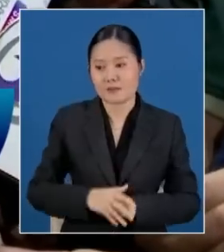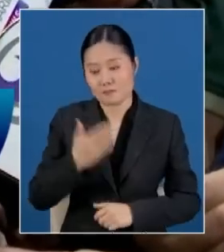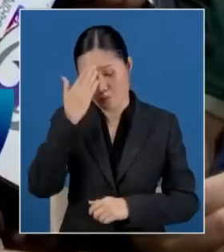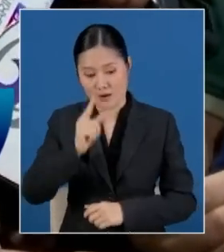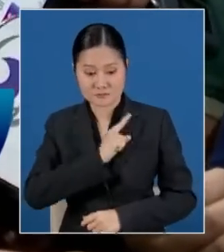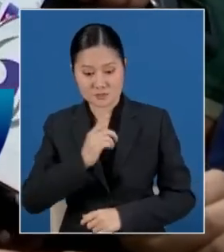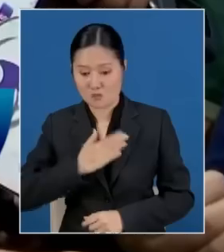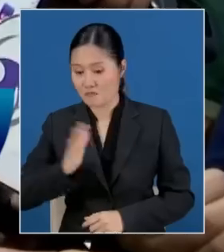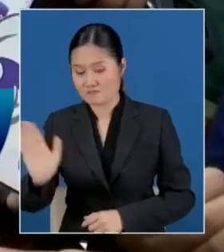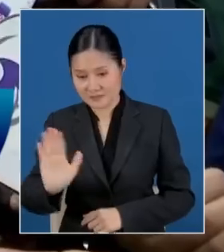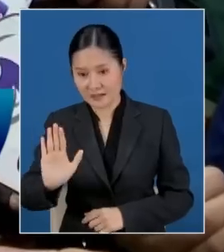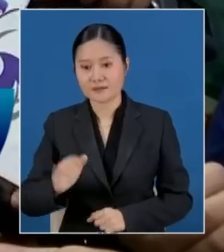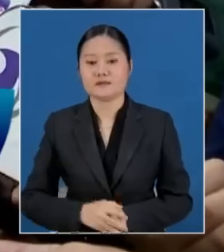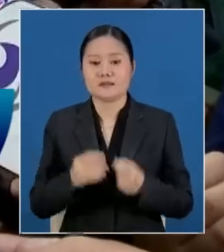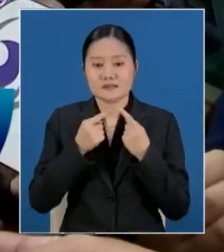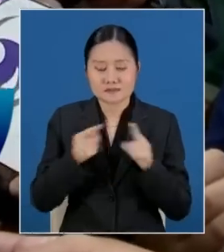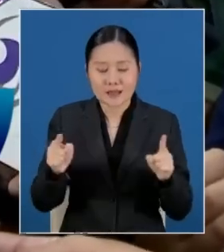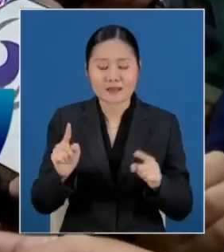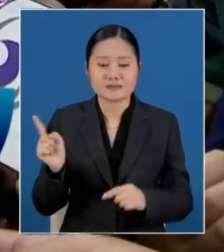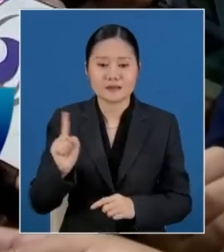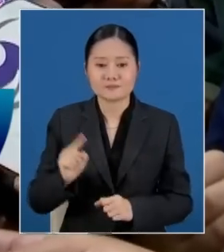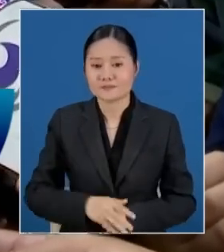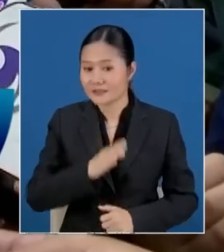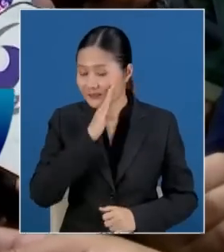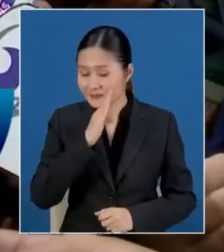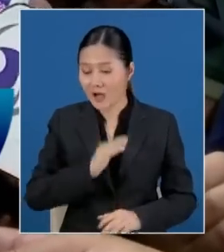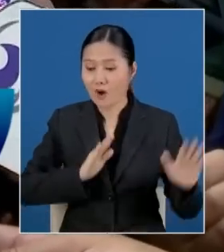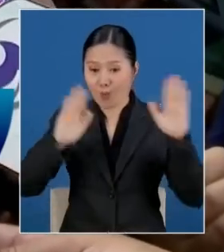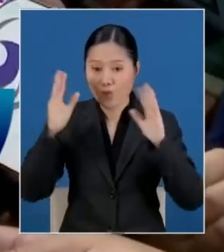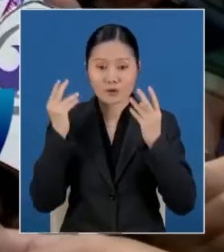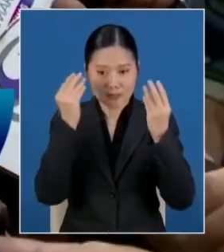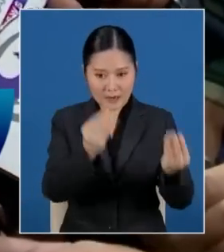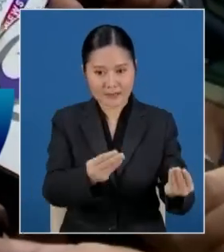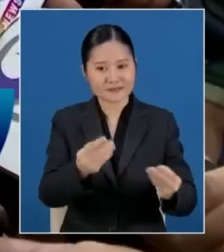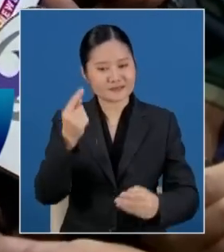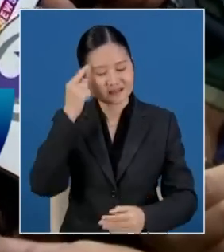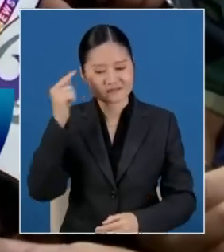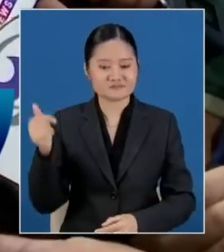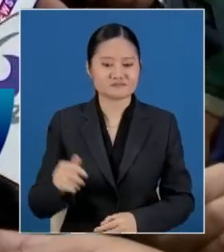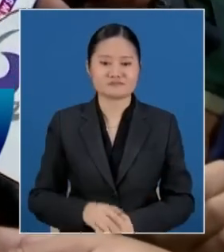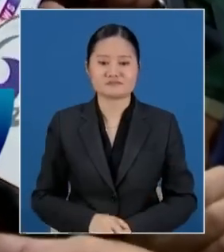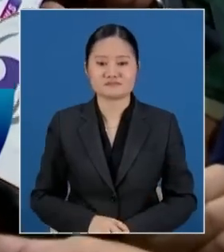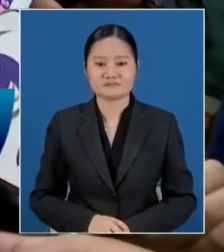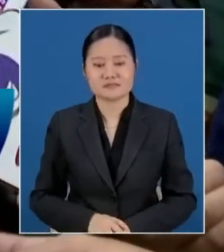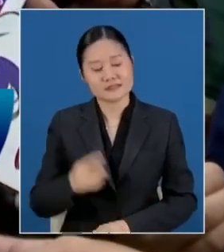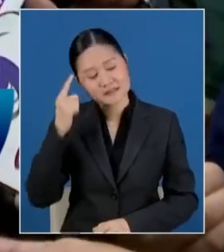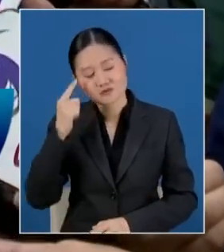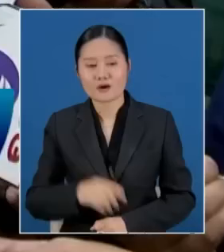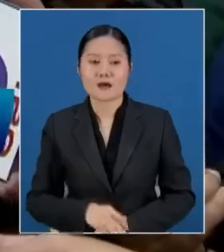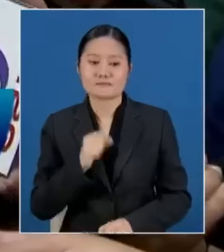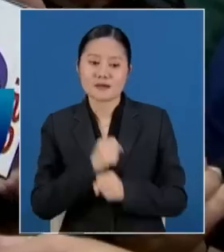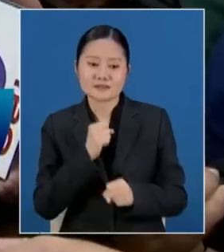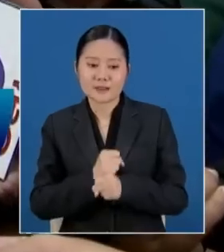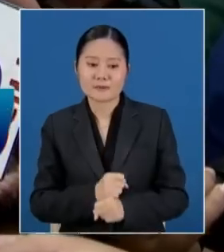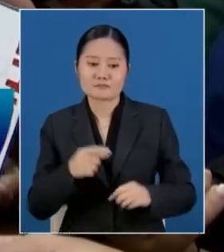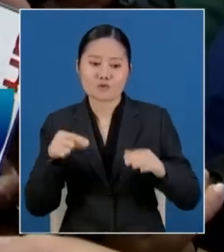ที่ของผมนะฮะแต่ประเด็นถัดมาก็คือถ้าเขาจะมาโหวตให้เนี่ยคงจะไม่มาแบบงูเห่าไม่มีหรอกงูเห่าถ้าจะมาโหว